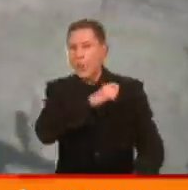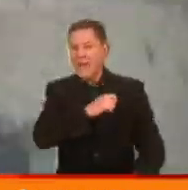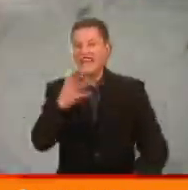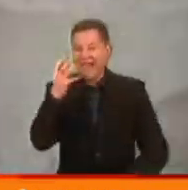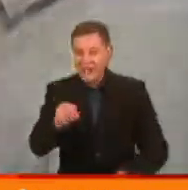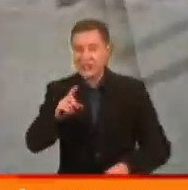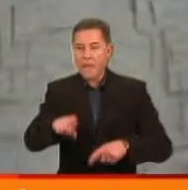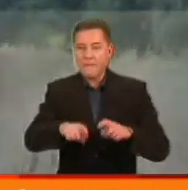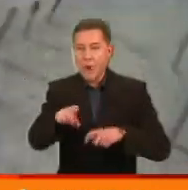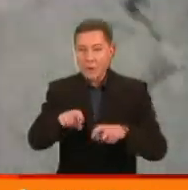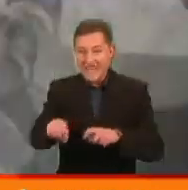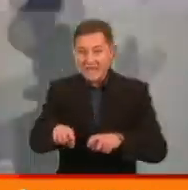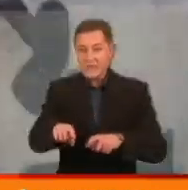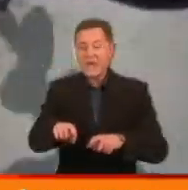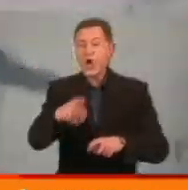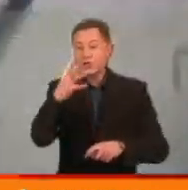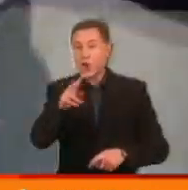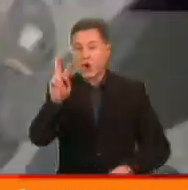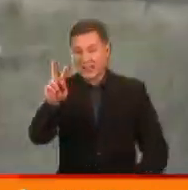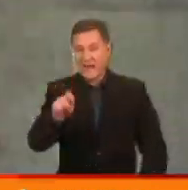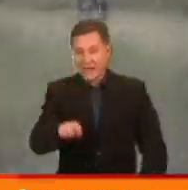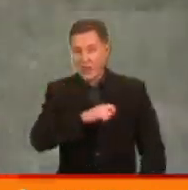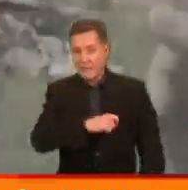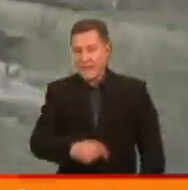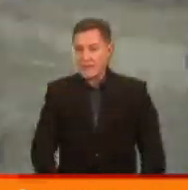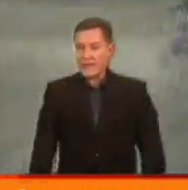ще пробігти 42.